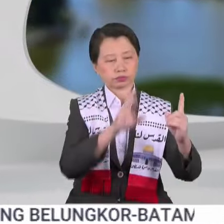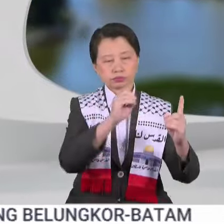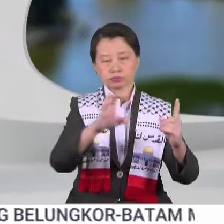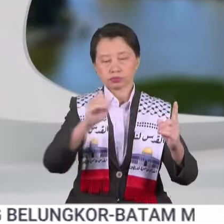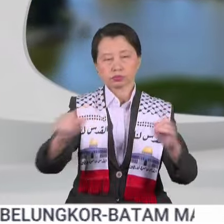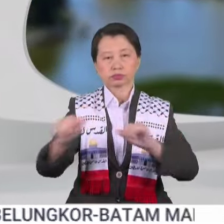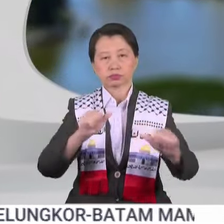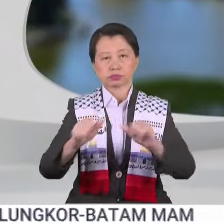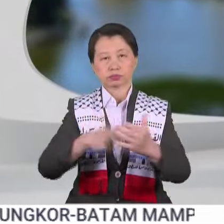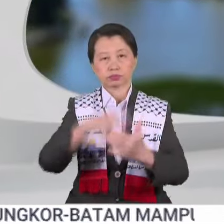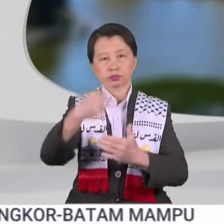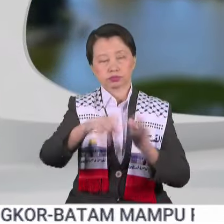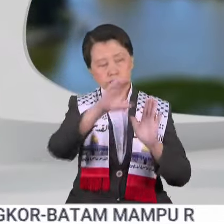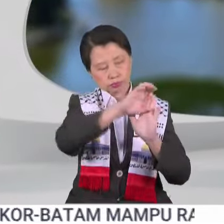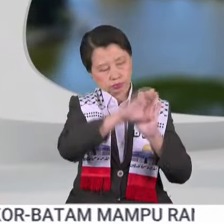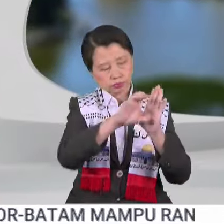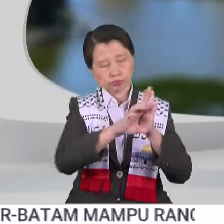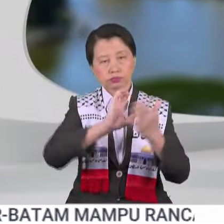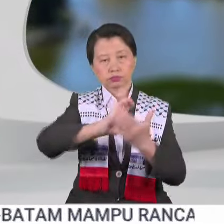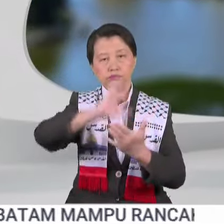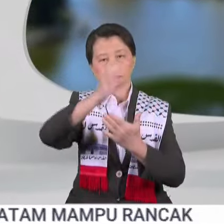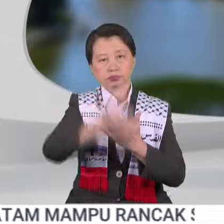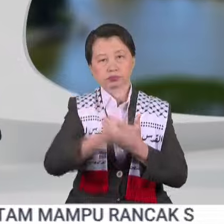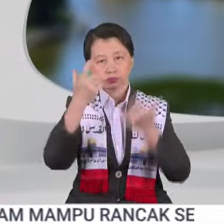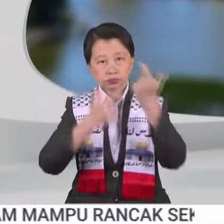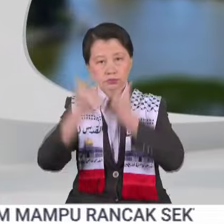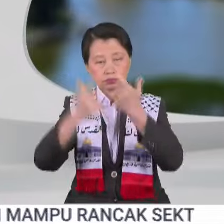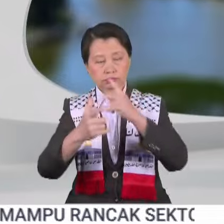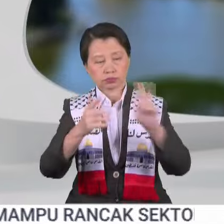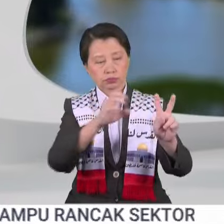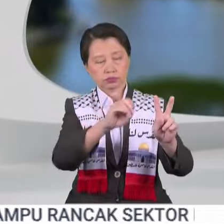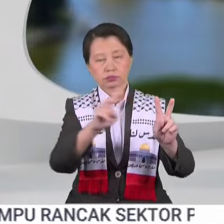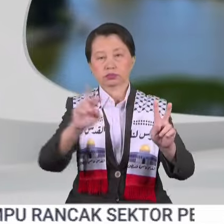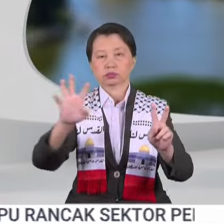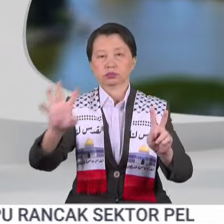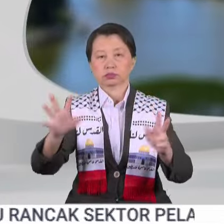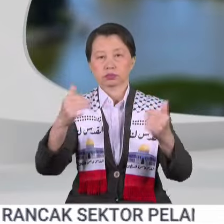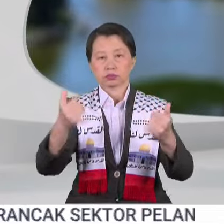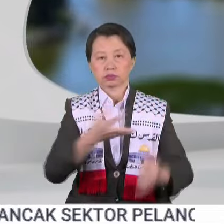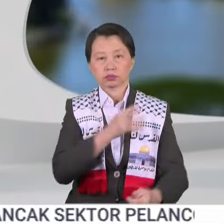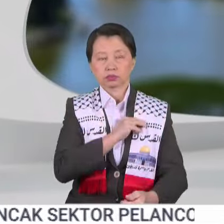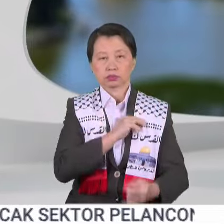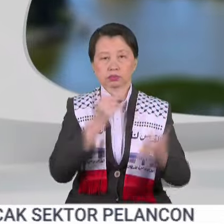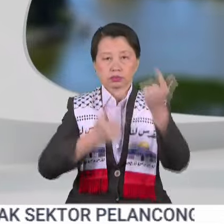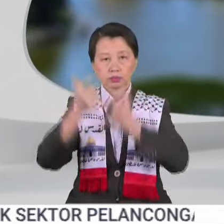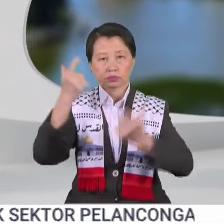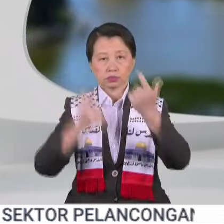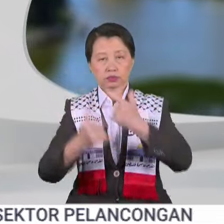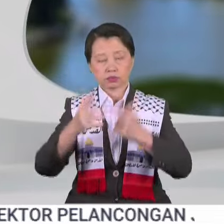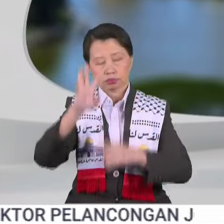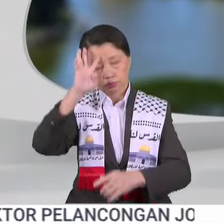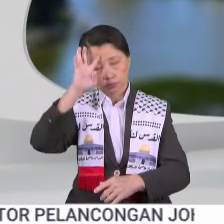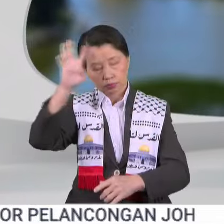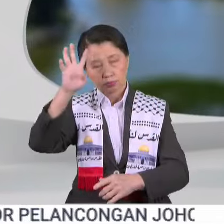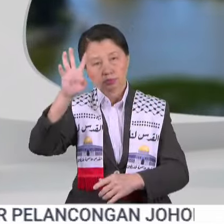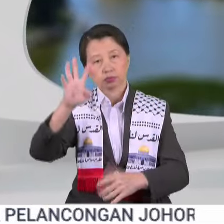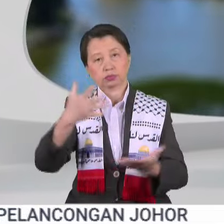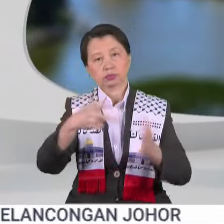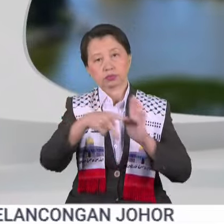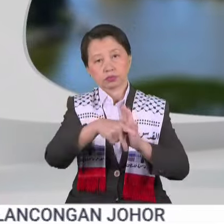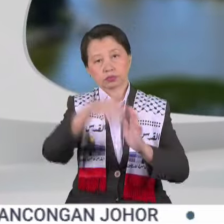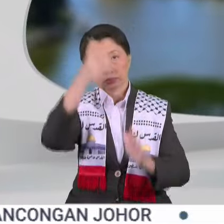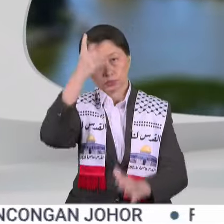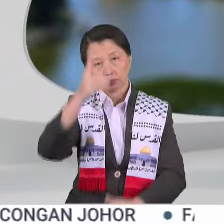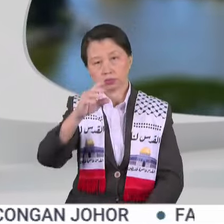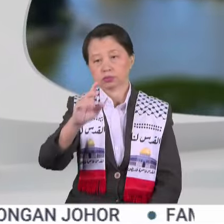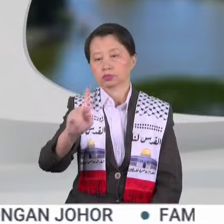program disenaraikan dalam kalender acara pelancongan Sarawak 2024 setakat ini. Menteri Pelancongan Industri Kreatif dan Seni Persembahan,